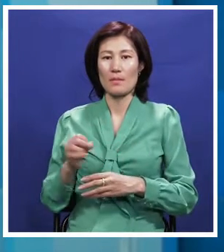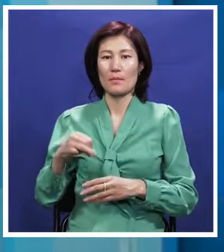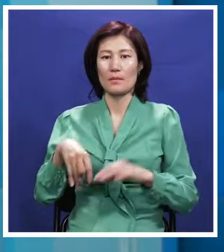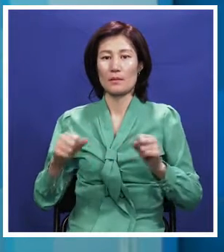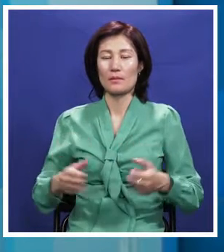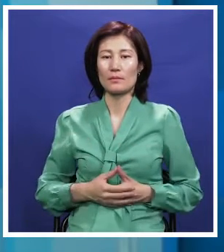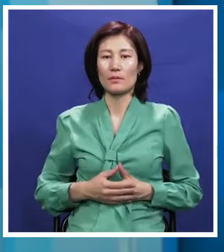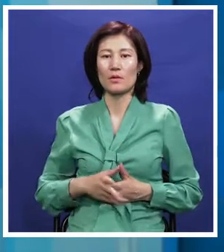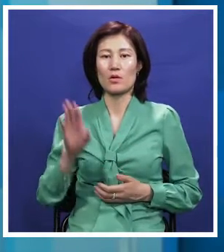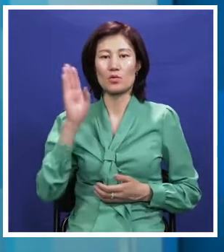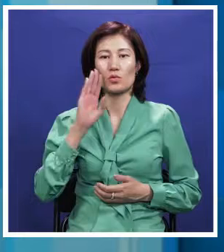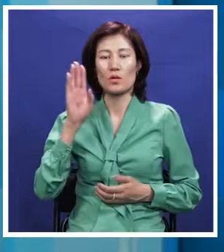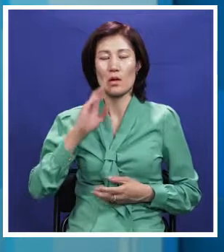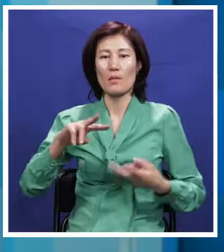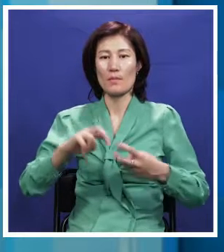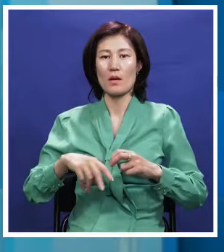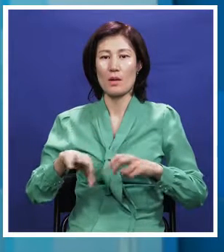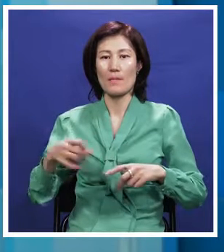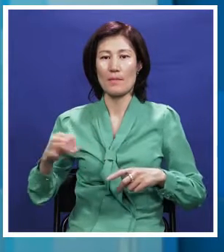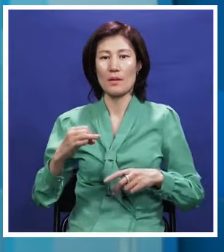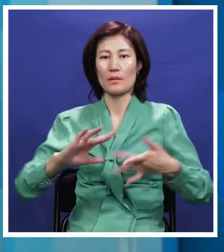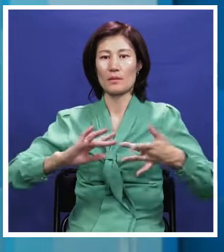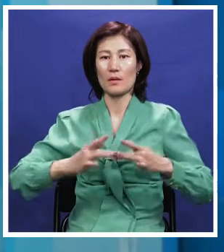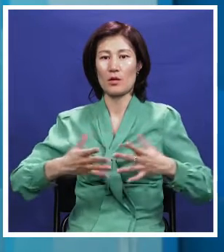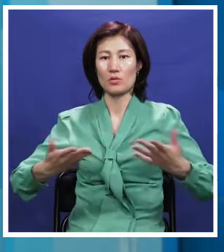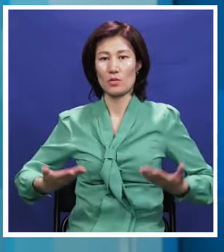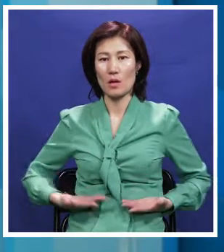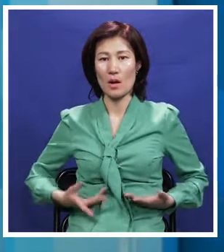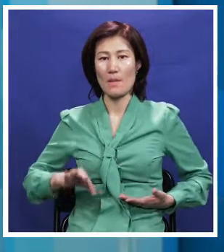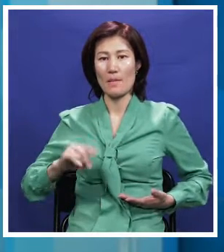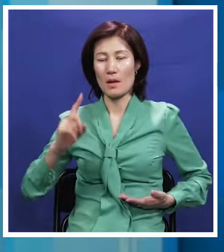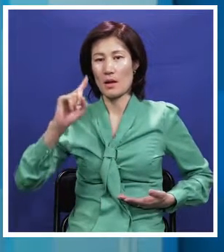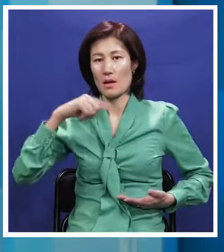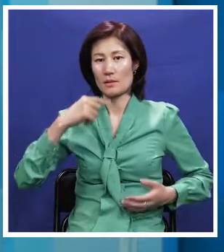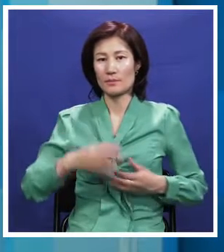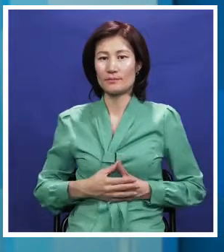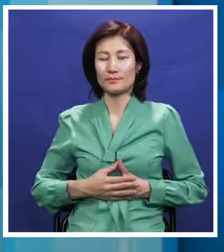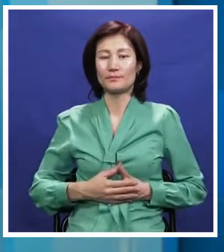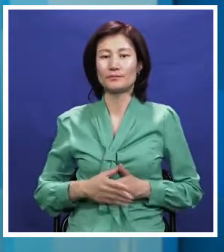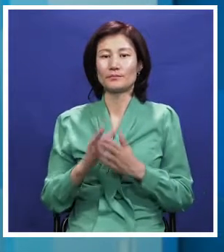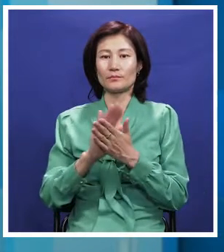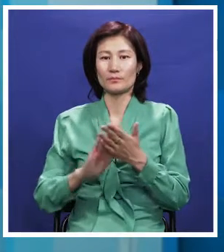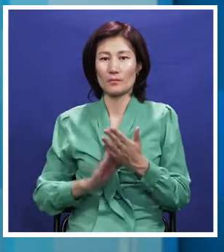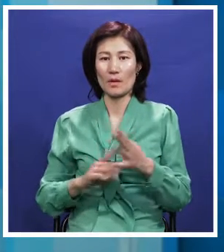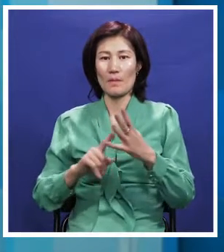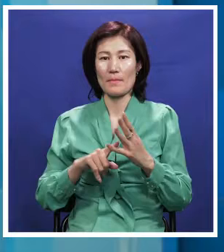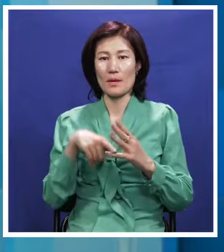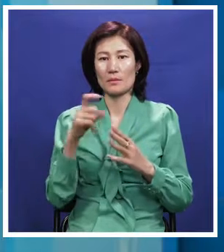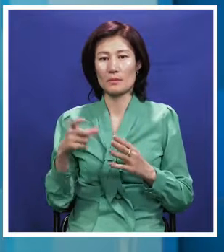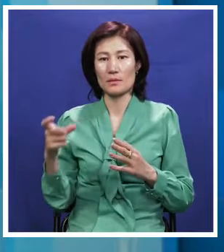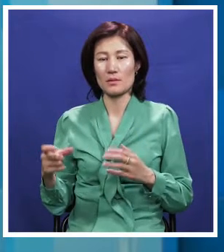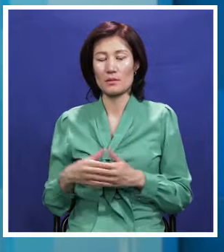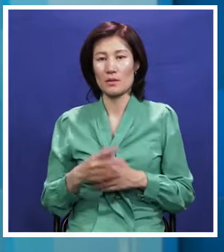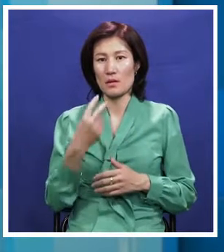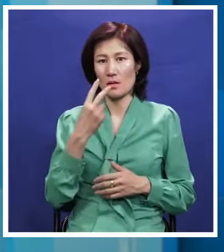елді мекендегі су мәселесін көтерсе, бірі әлеуметтік тұрмыстық базынасын айтты. Өтінішпен келген 5 азаматтың талап